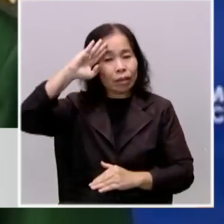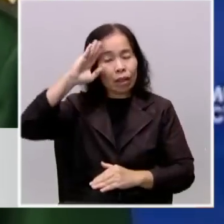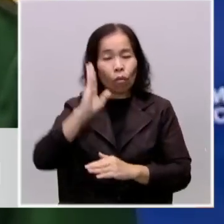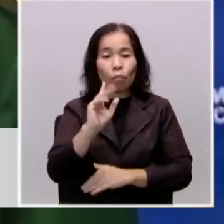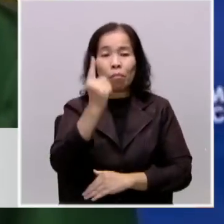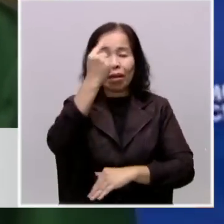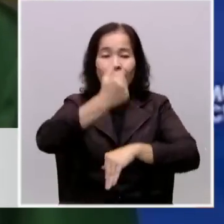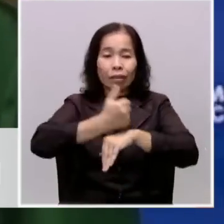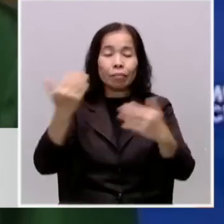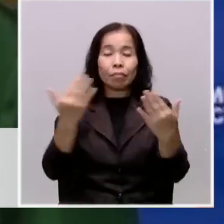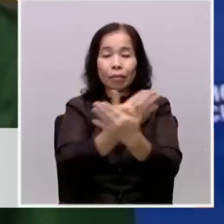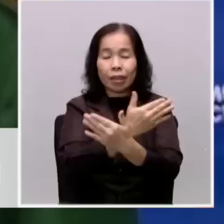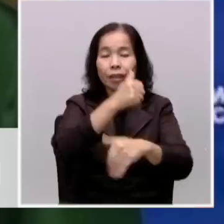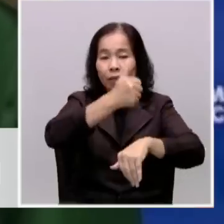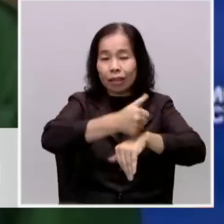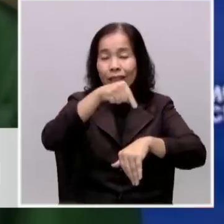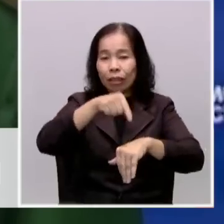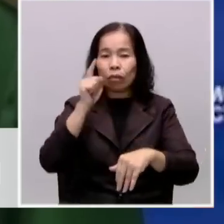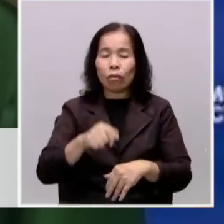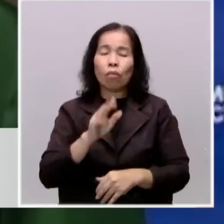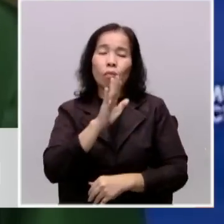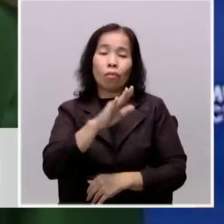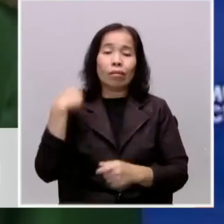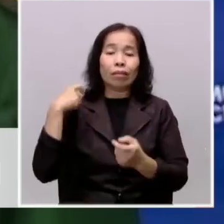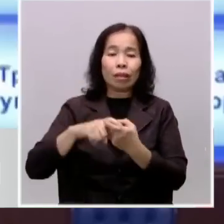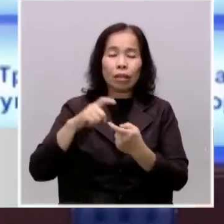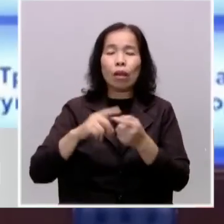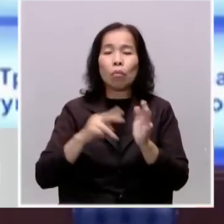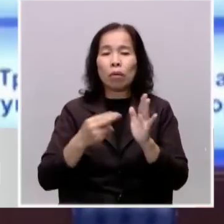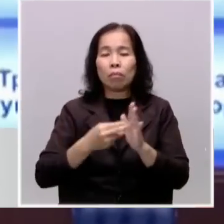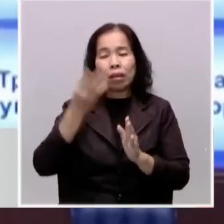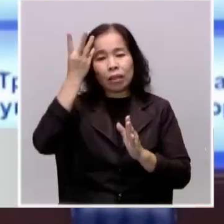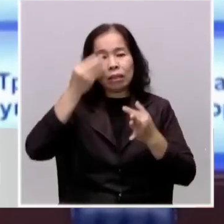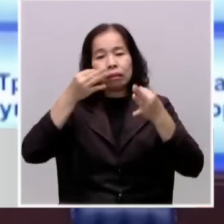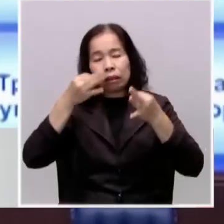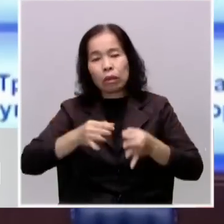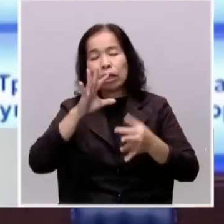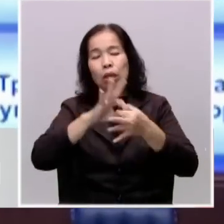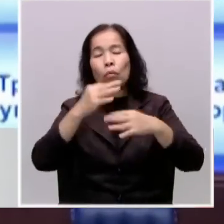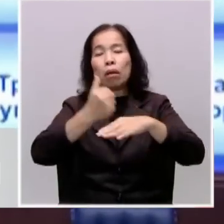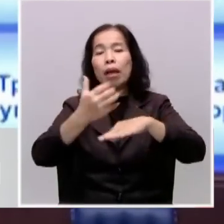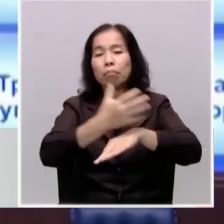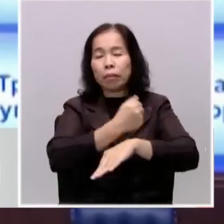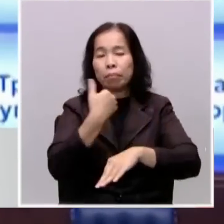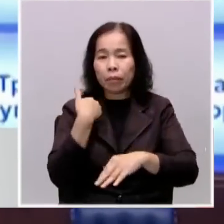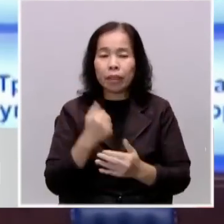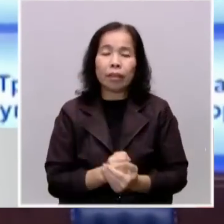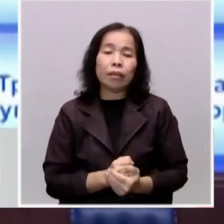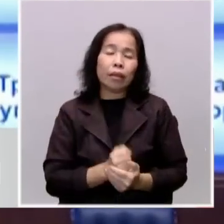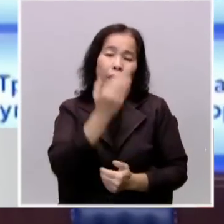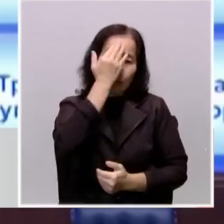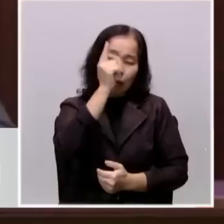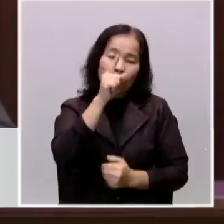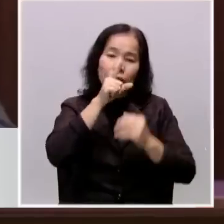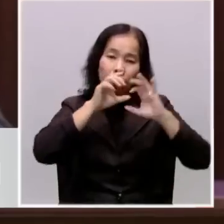ผู้อาวุโสระดับสูงเลยของกองทัพรัสเซียนั้นเป็นการตัดสินใจทางการเมืองด้วยค่ะที่เน้นย้ำการที่รัฐบาลรัส